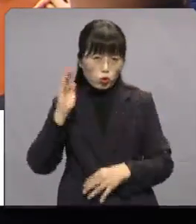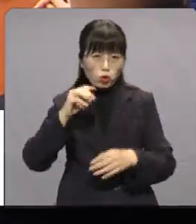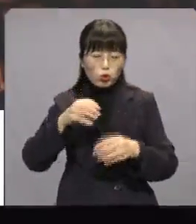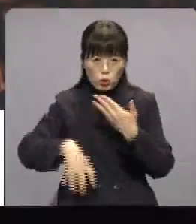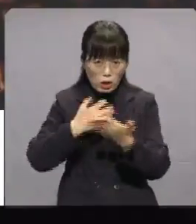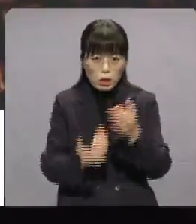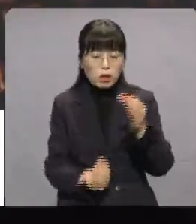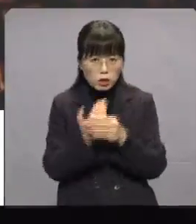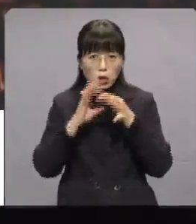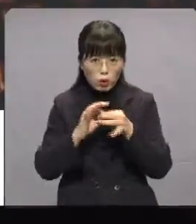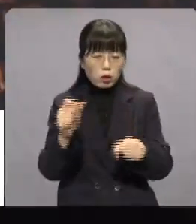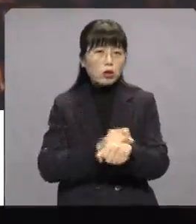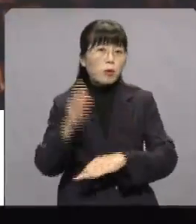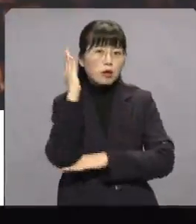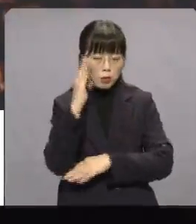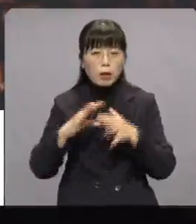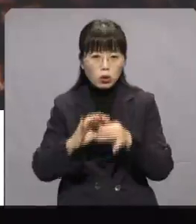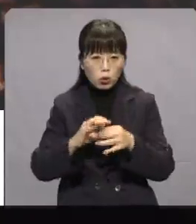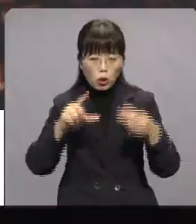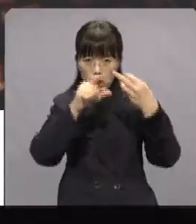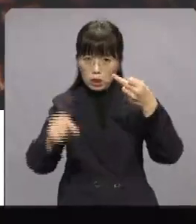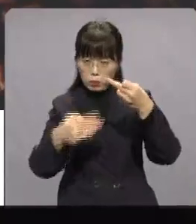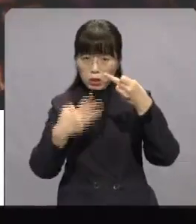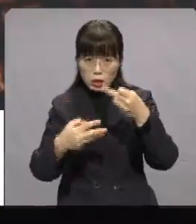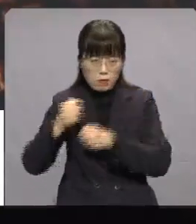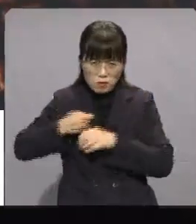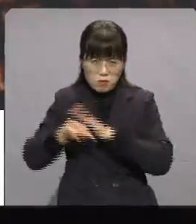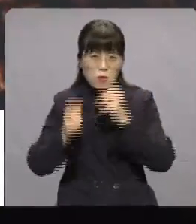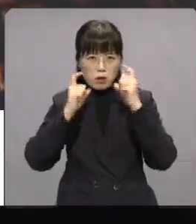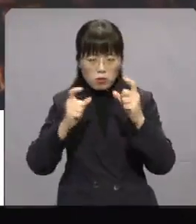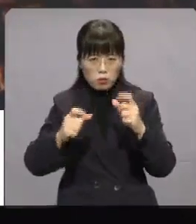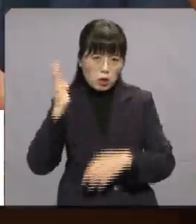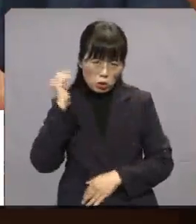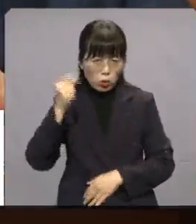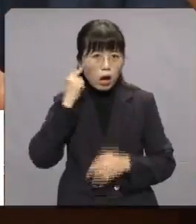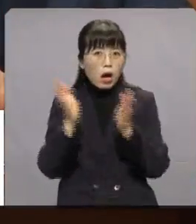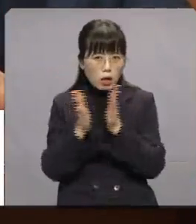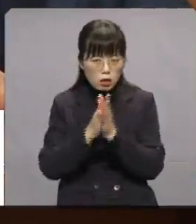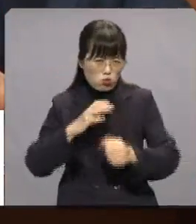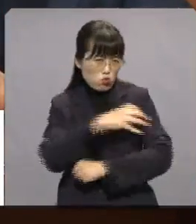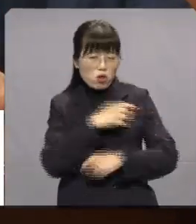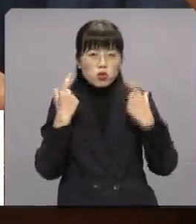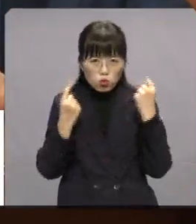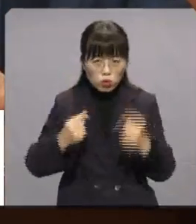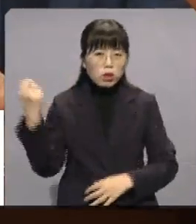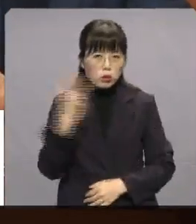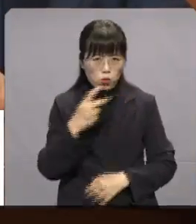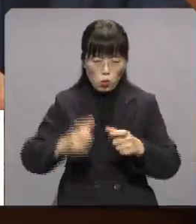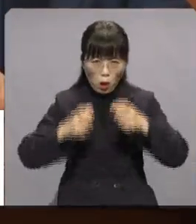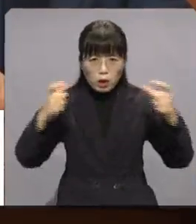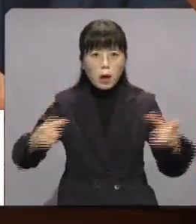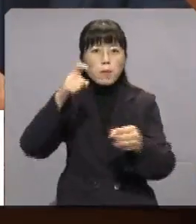내란 사태 관련 특별 성명을 통해 123 개령 선포는 대통령 스스로 권력을 유지 또는 더